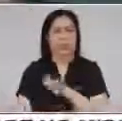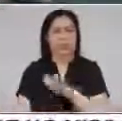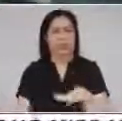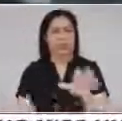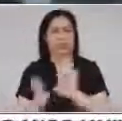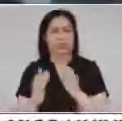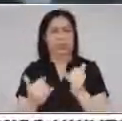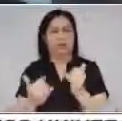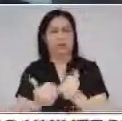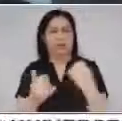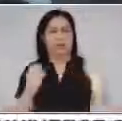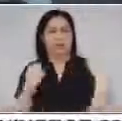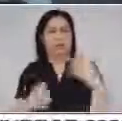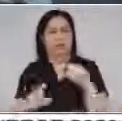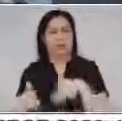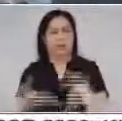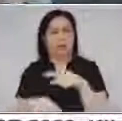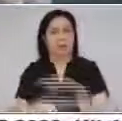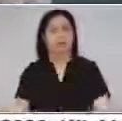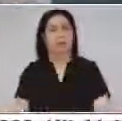Romeo Rivera ng Barangay